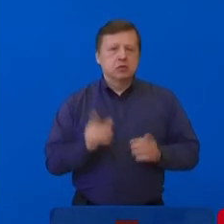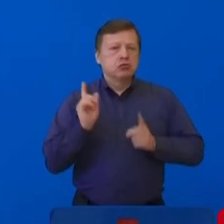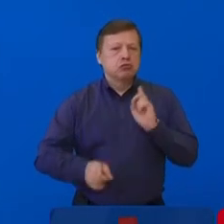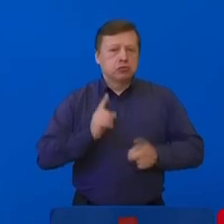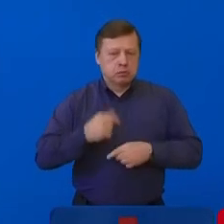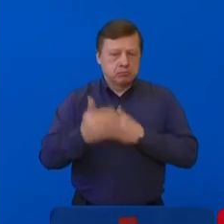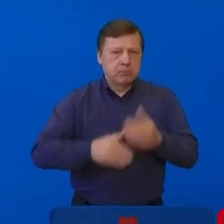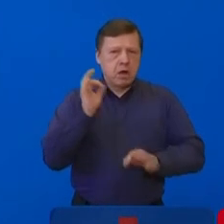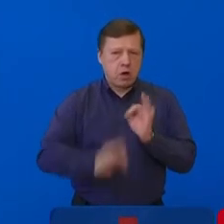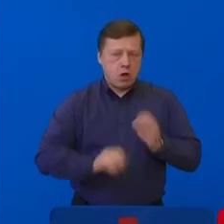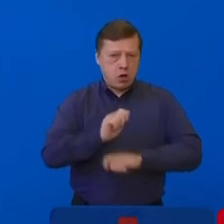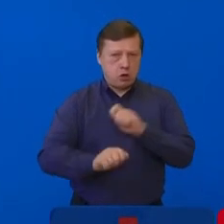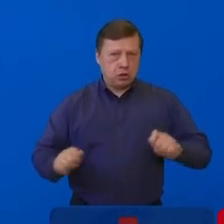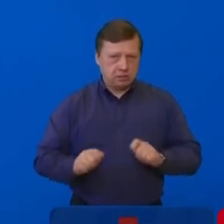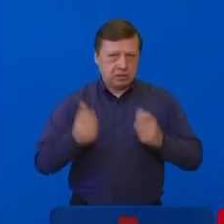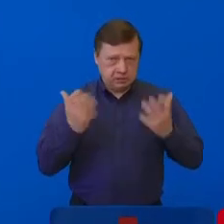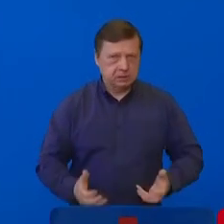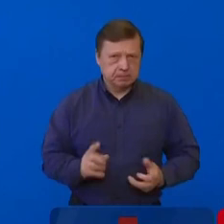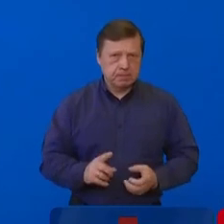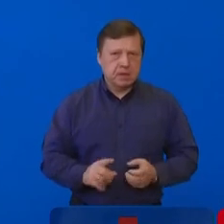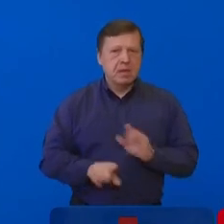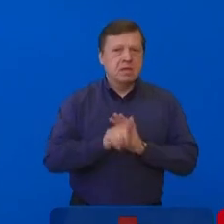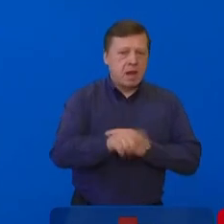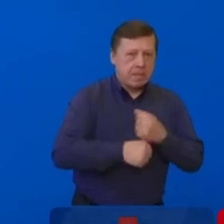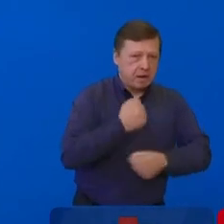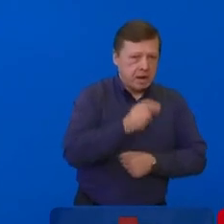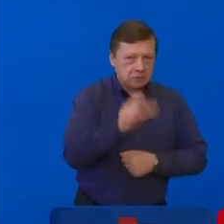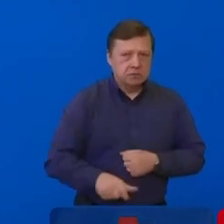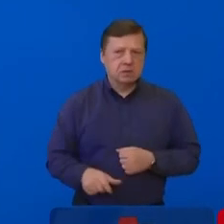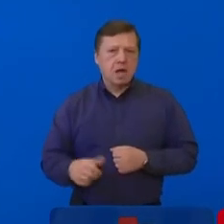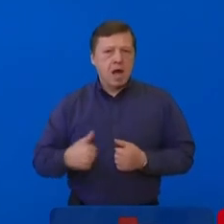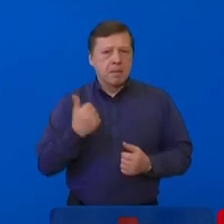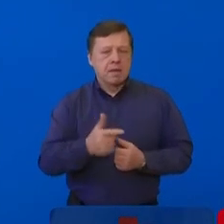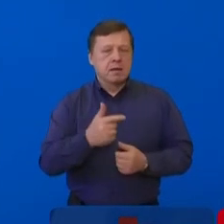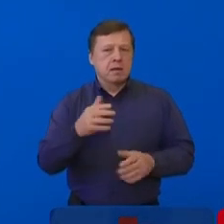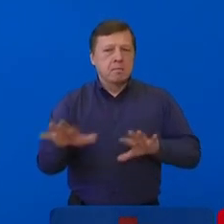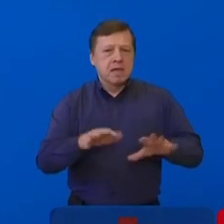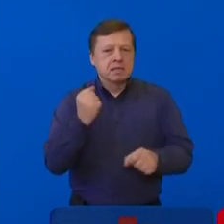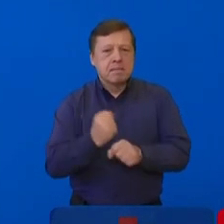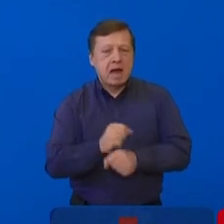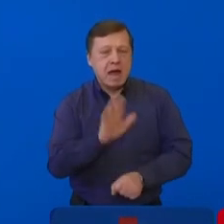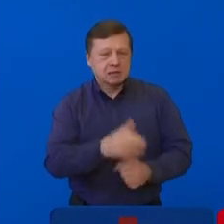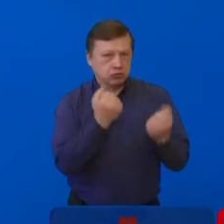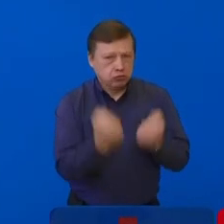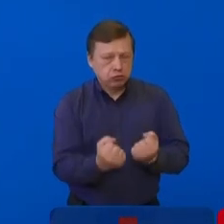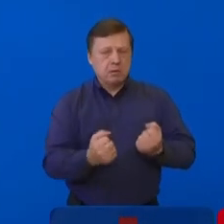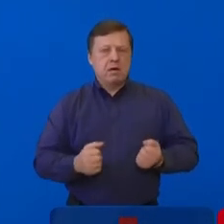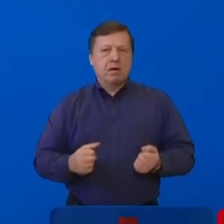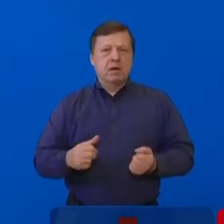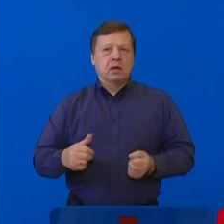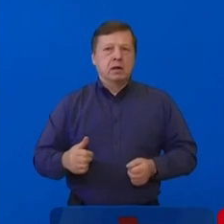życie konkretne rozwiązania dla pracowników na utrzymanie miejsc pracy i dla firm, żeby zapobiegać